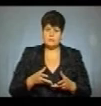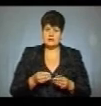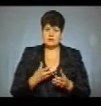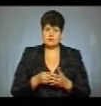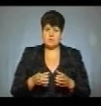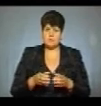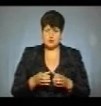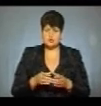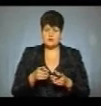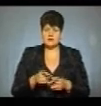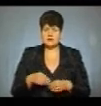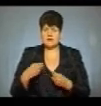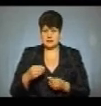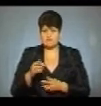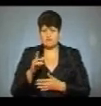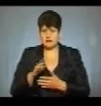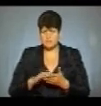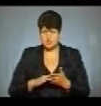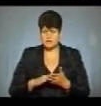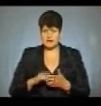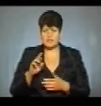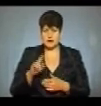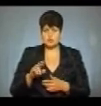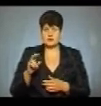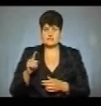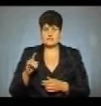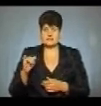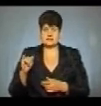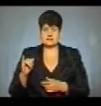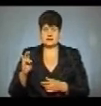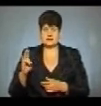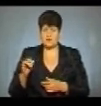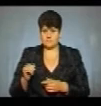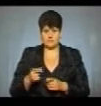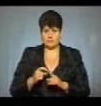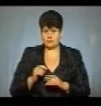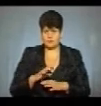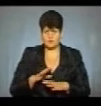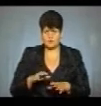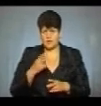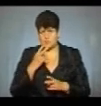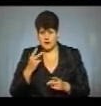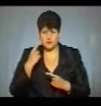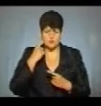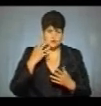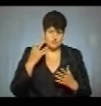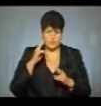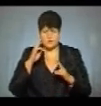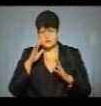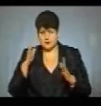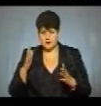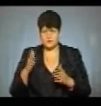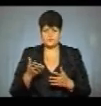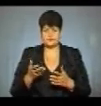для того, щоб вони принесли вибачення перед Яною Зінкевич. Також відповіді не було, я не бачив, я не чув, я не знаю, ніби. Ну,